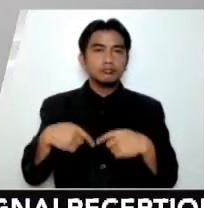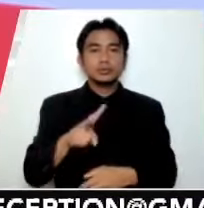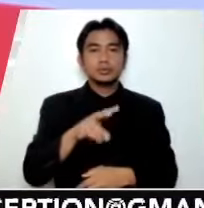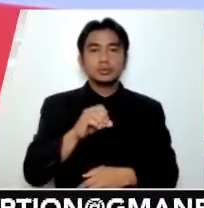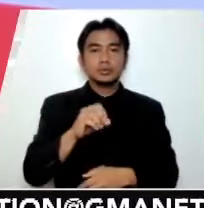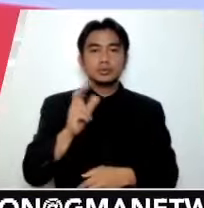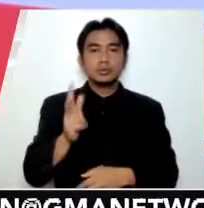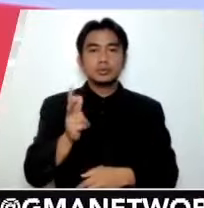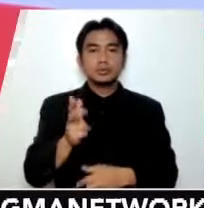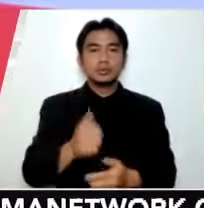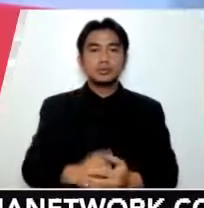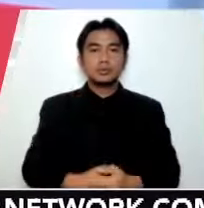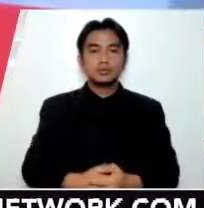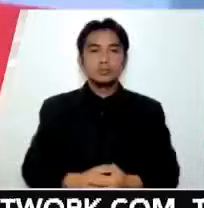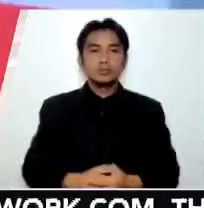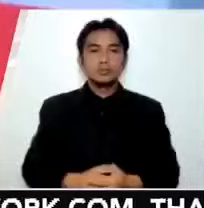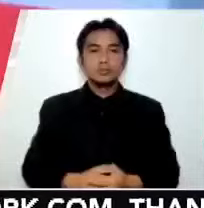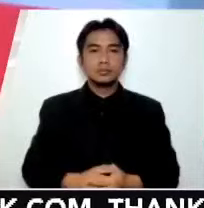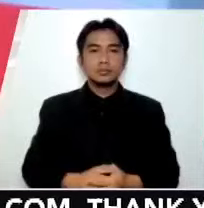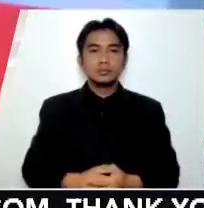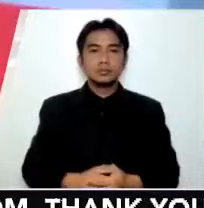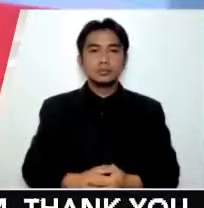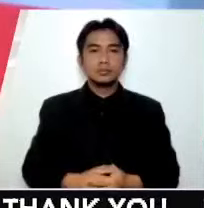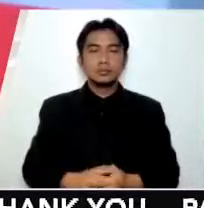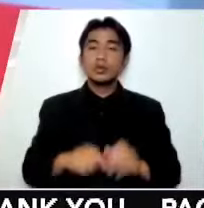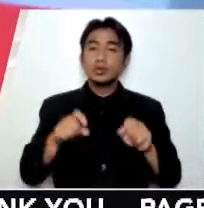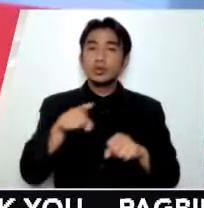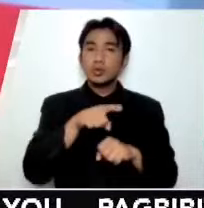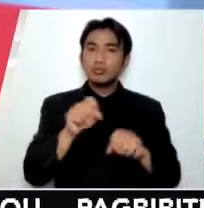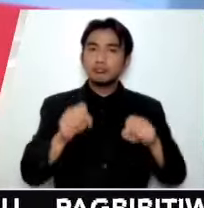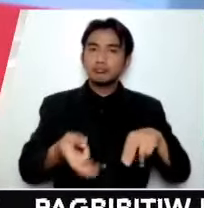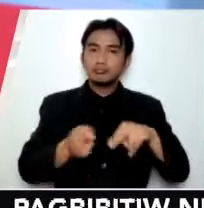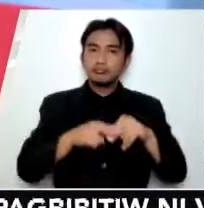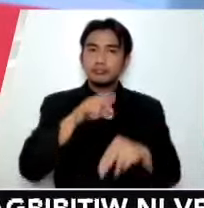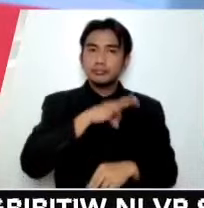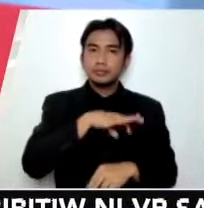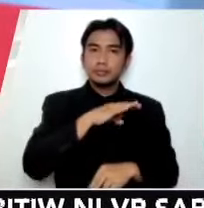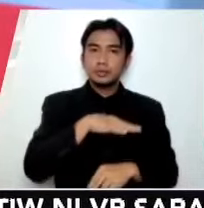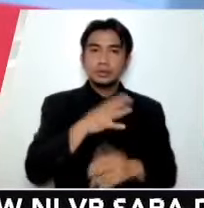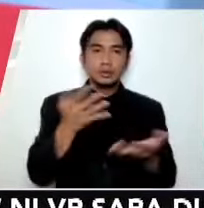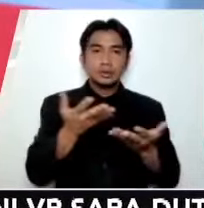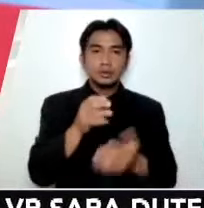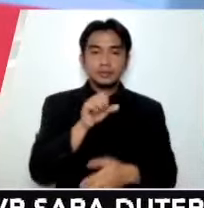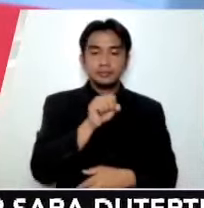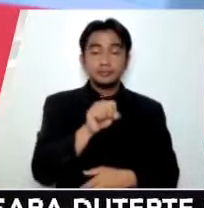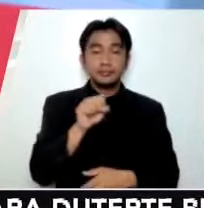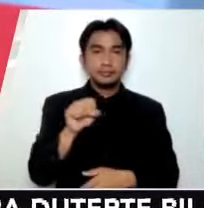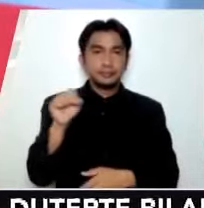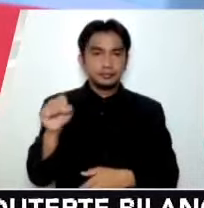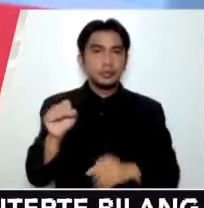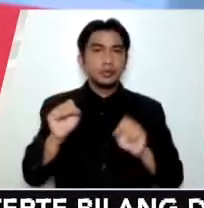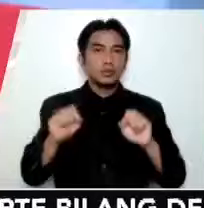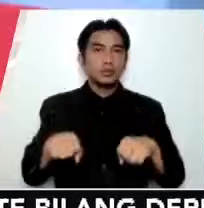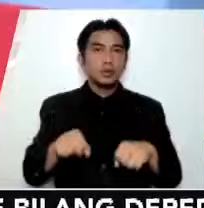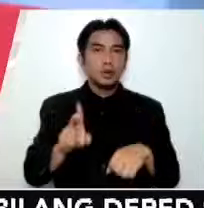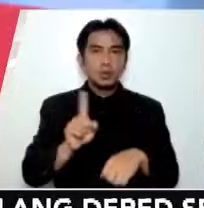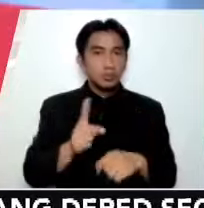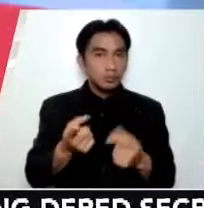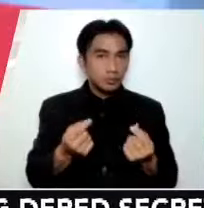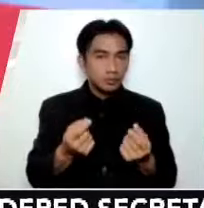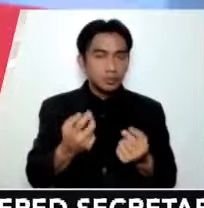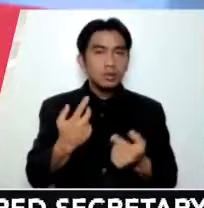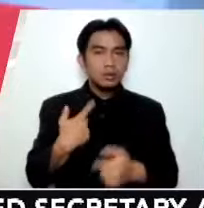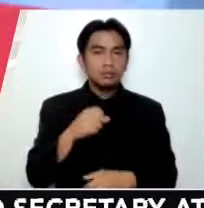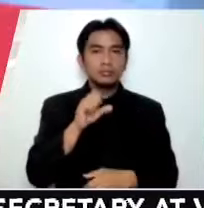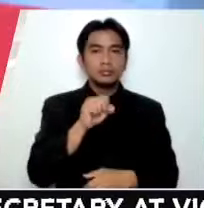20130 pwede pa raw mapalaki ang inyong pensyon sa Social Security System o SSS sa pamamagitan ng may SSS pension